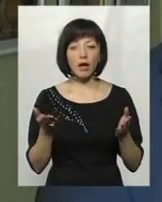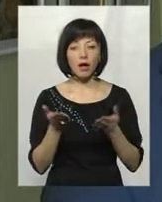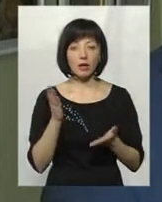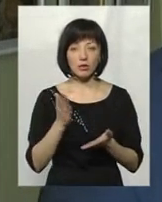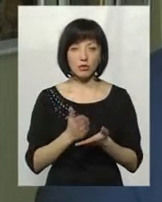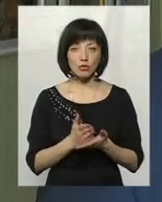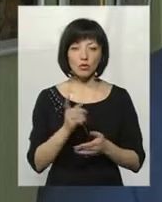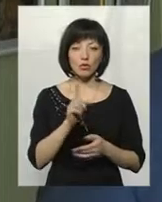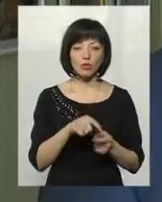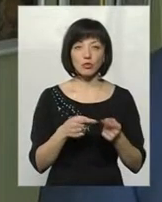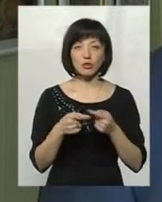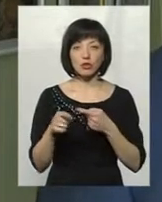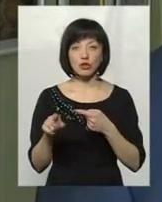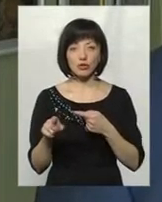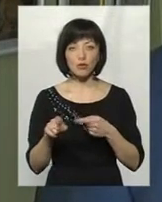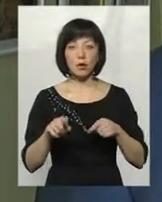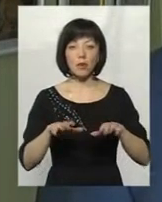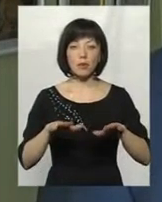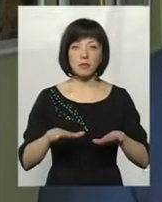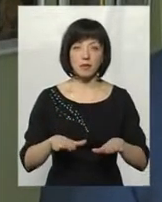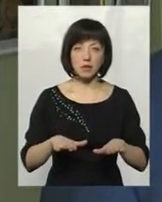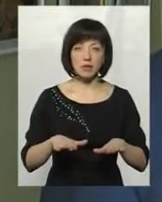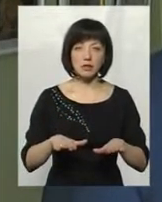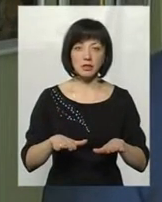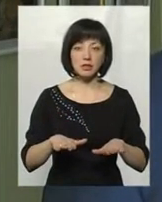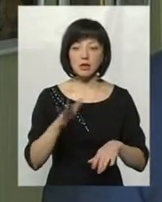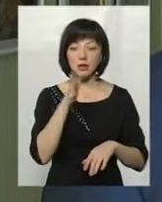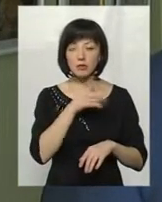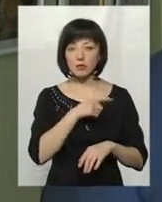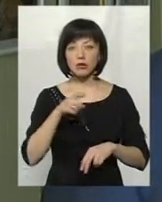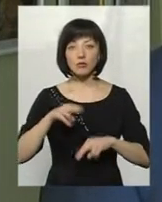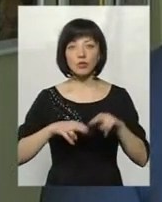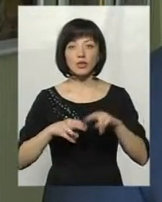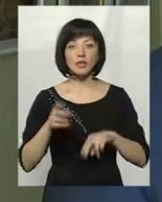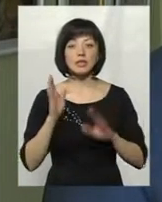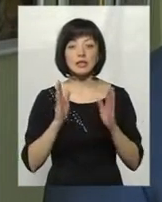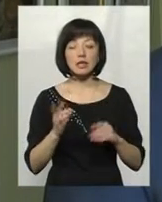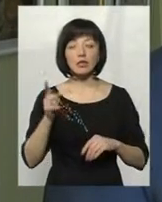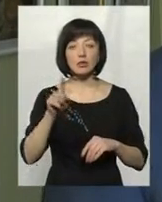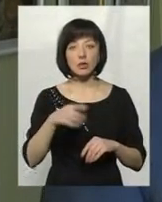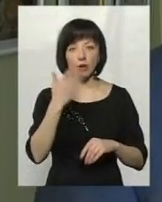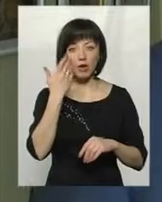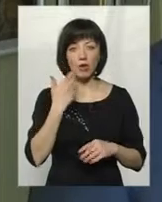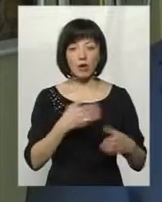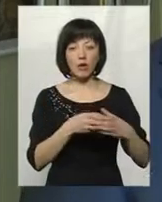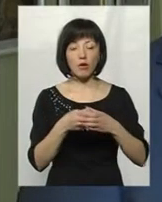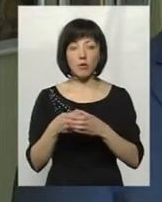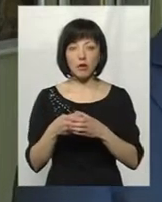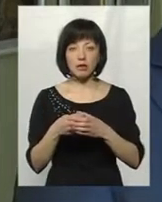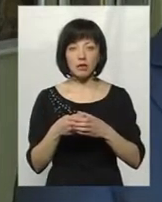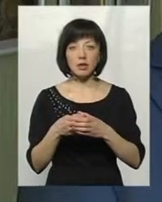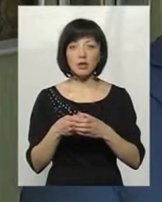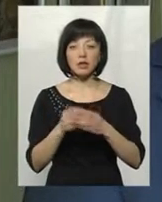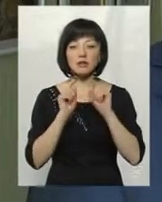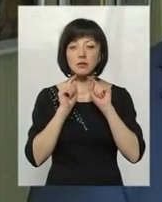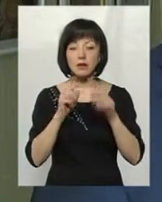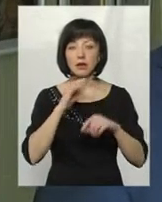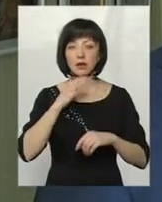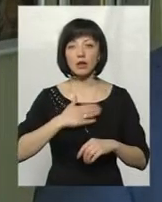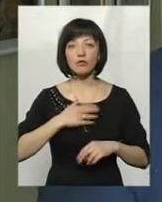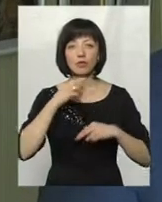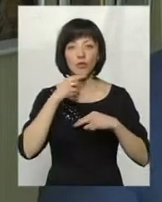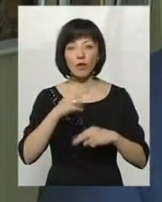існують в тому чи іншому місті під час будівництва, тільки тоді, коли от громада звертає нашу увагу